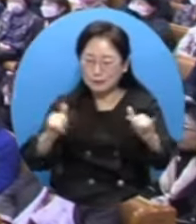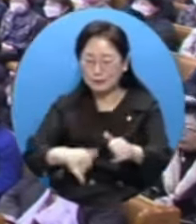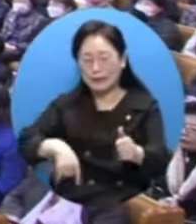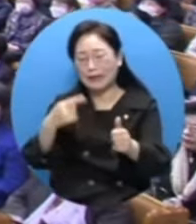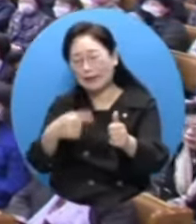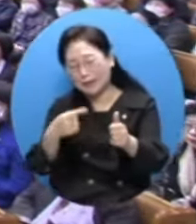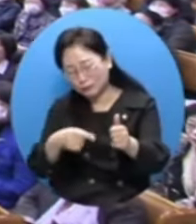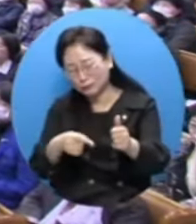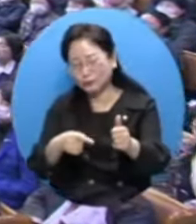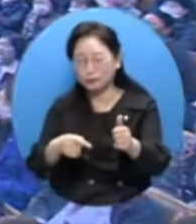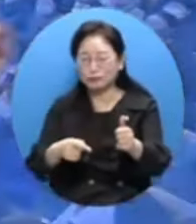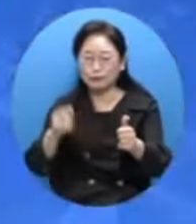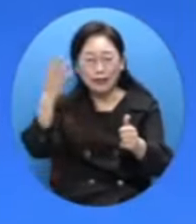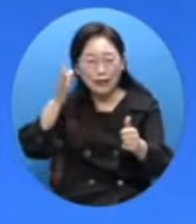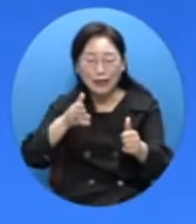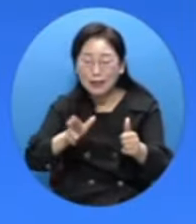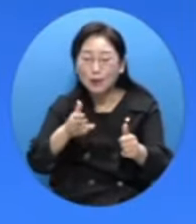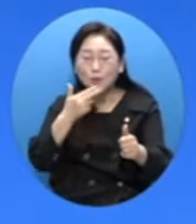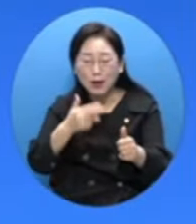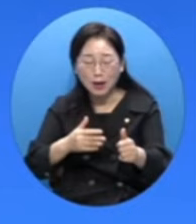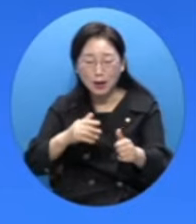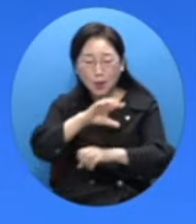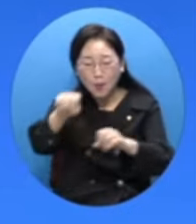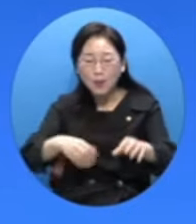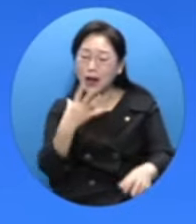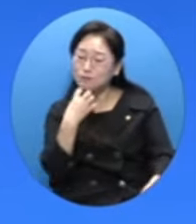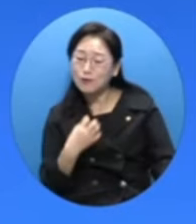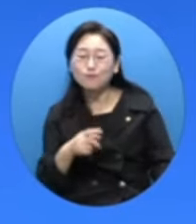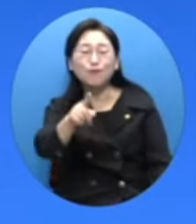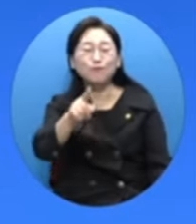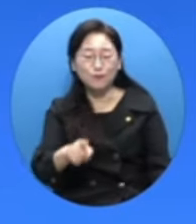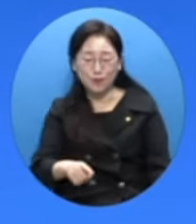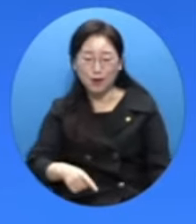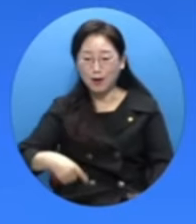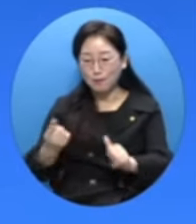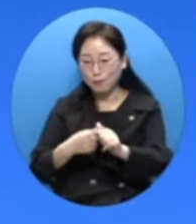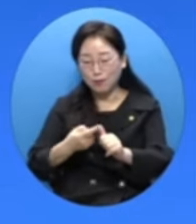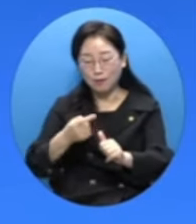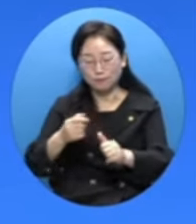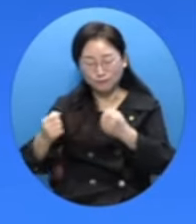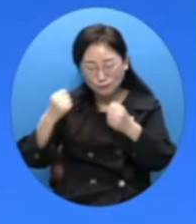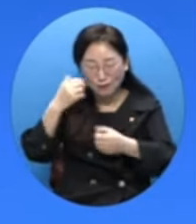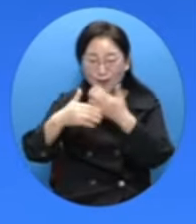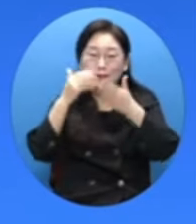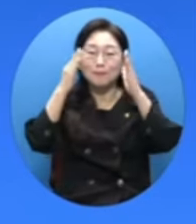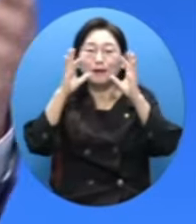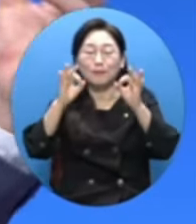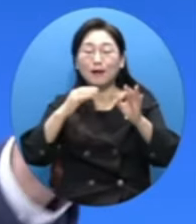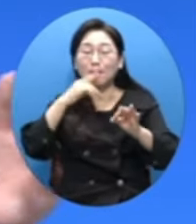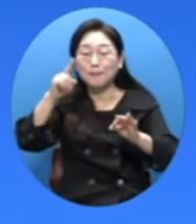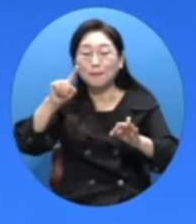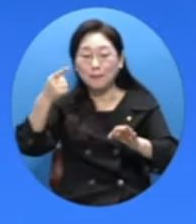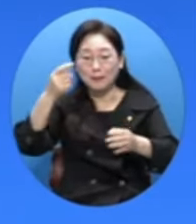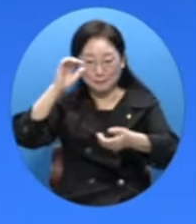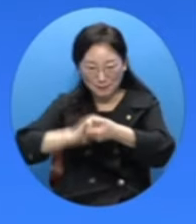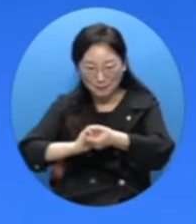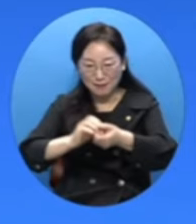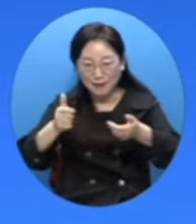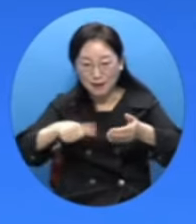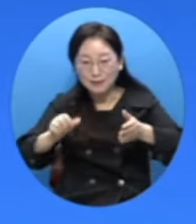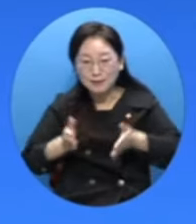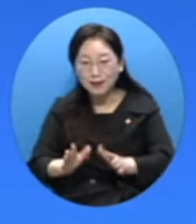손가락질하고 아이도 없어도 이름은 아브라함으로 바꿨냐고 핀잔을 줬을 때도 주님만 바라보니까 백세 아들을 얻은 것처럼 이